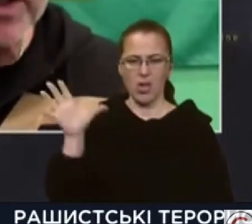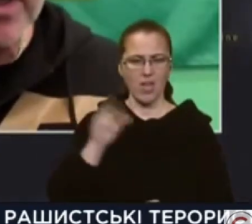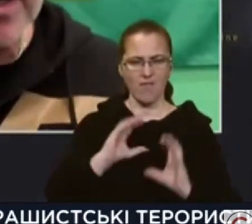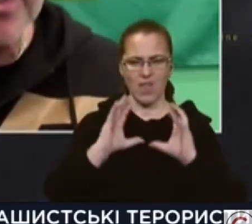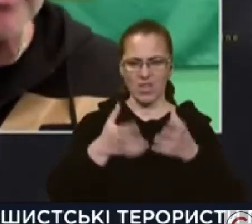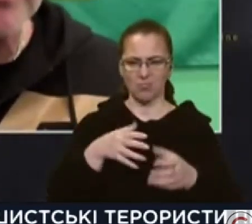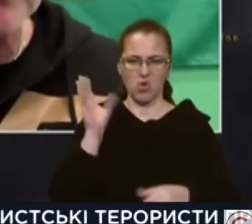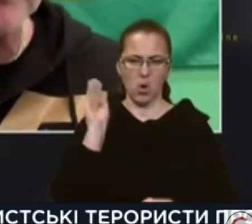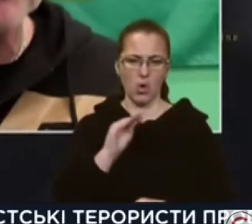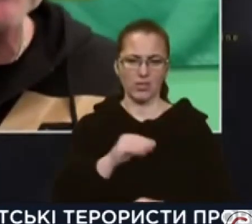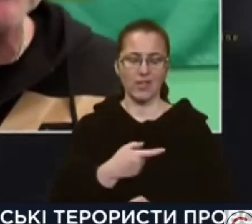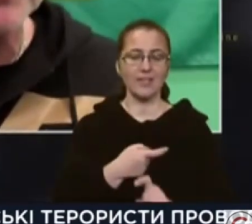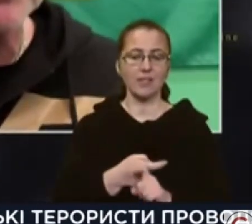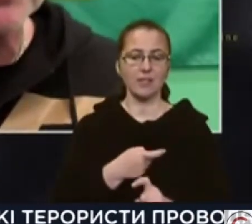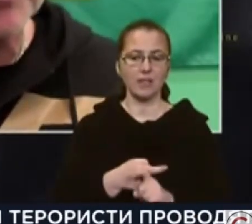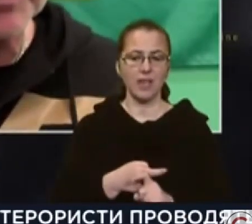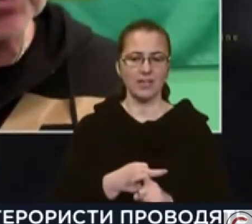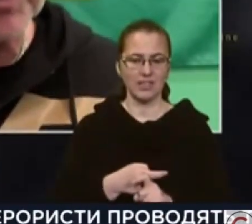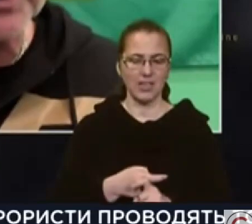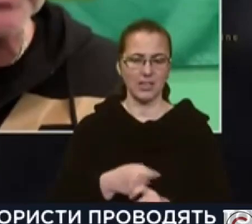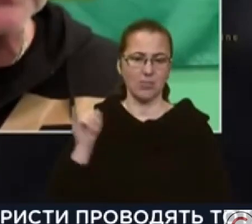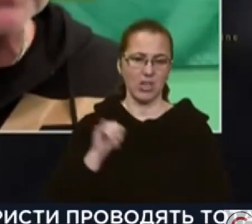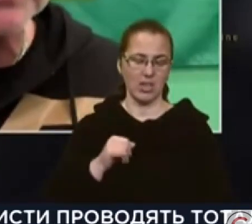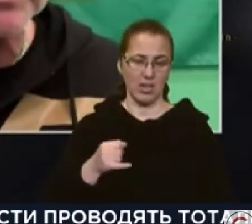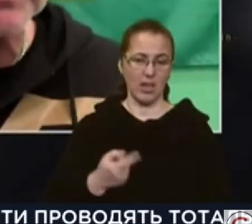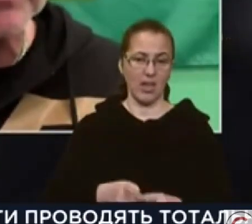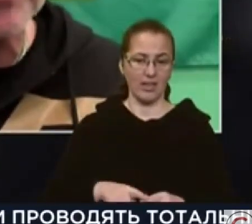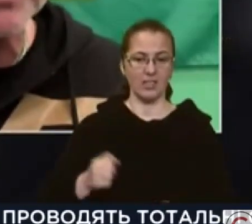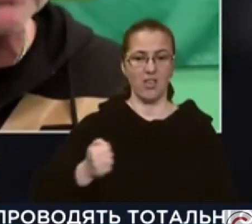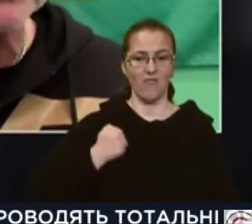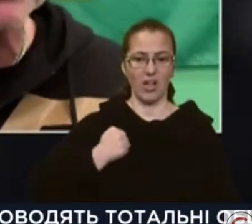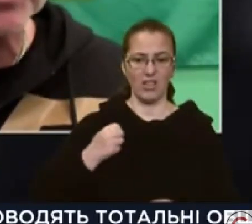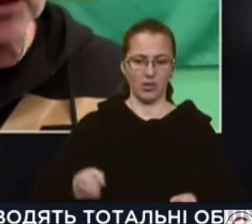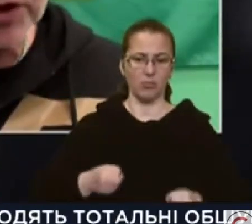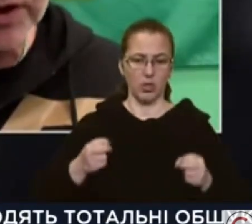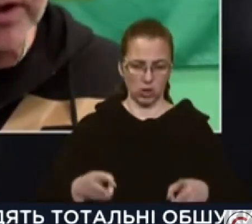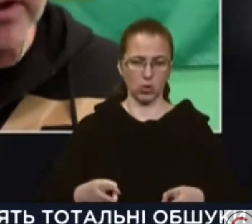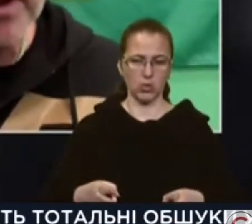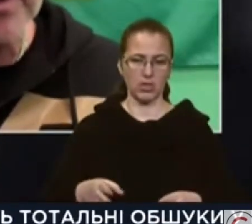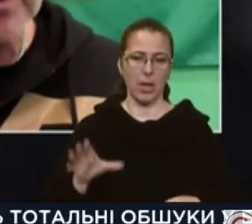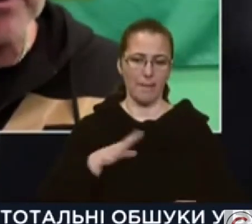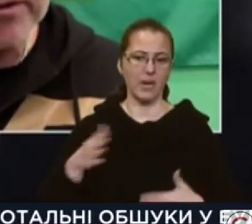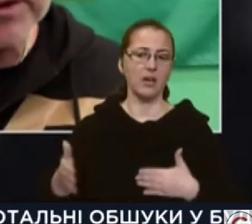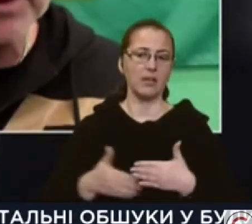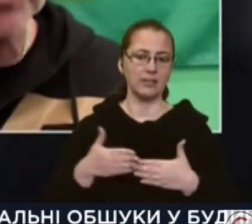осудил нацизм, а военные преступники, нацисты, понесли